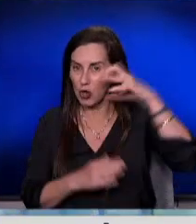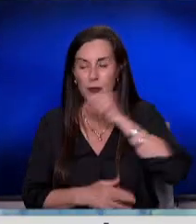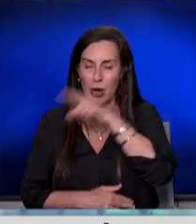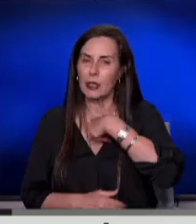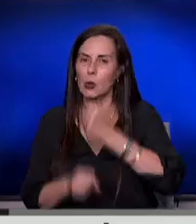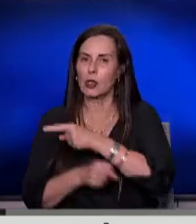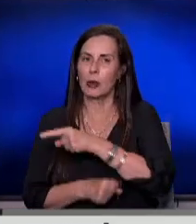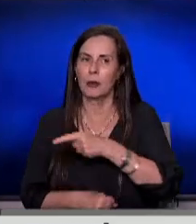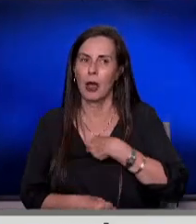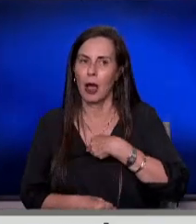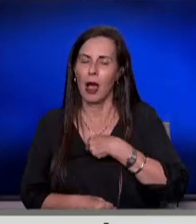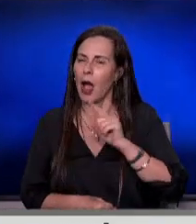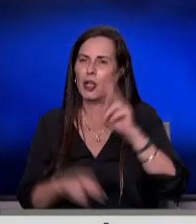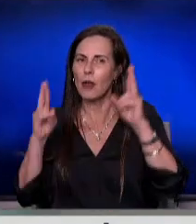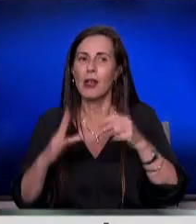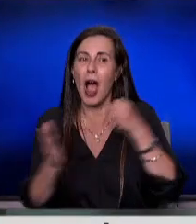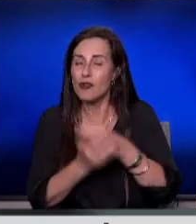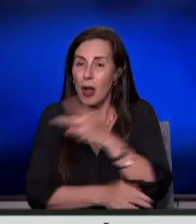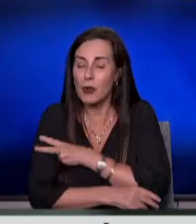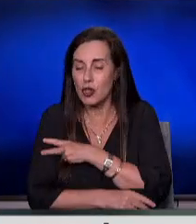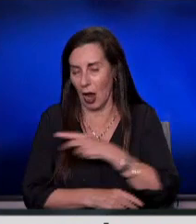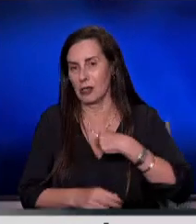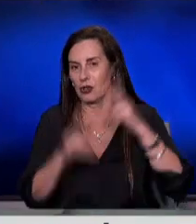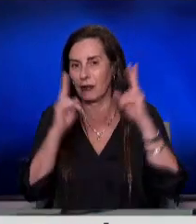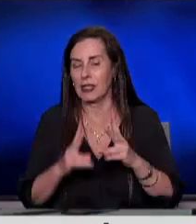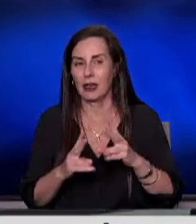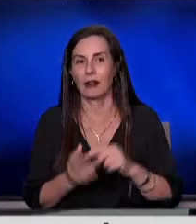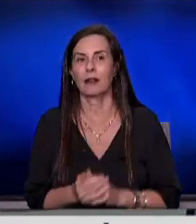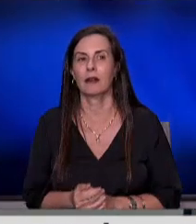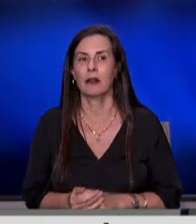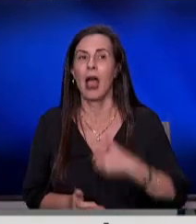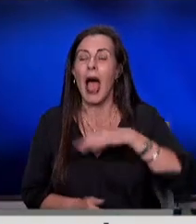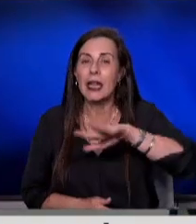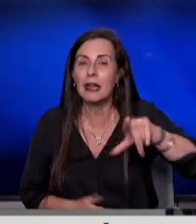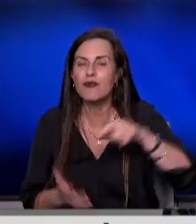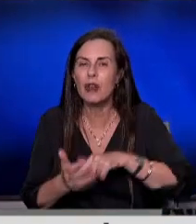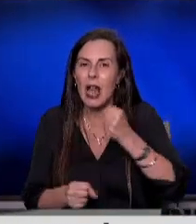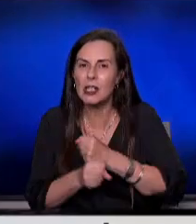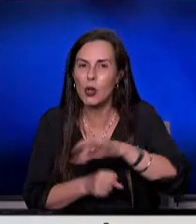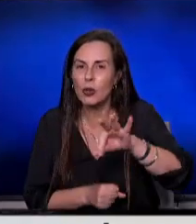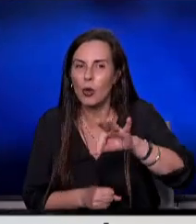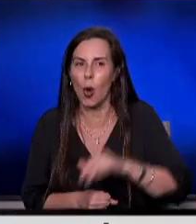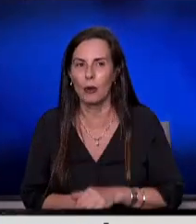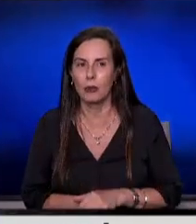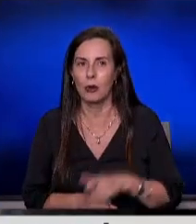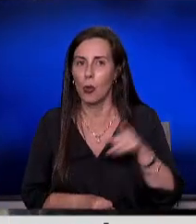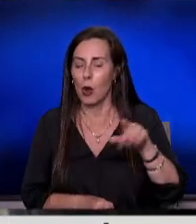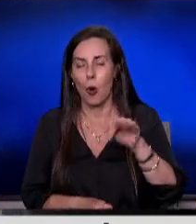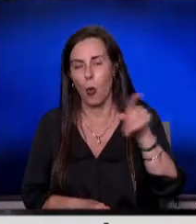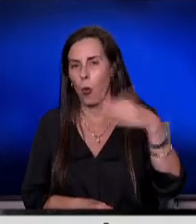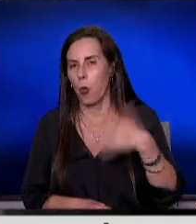לאמר. אני לא הפסקתי עם הצ'אנס עד שהמשטרה גרמה לי להפסיק, שעצרה אותי. אני גנבתי בשביל לשחק. הוא היה